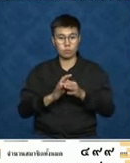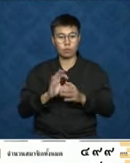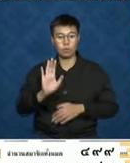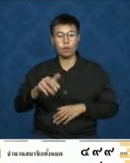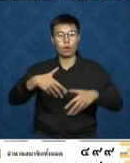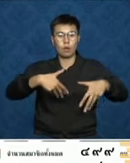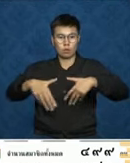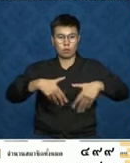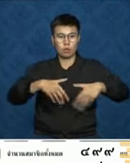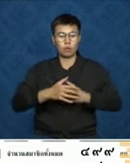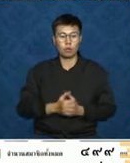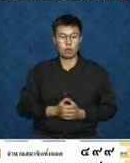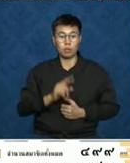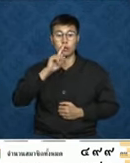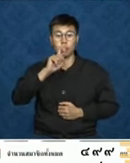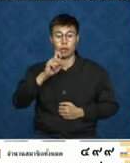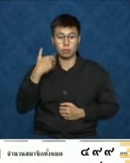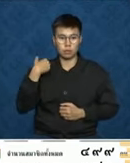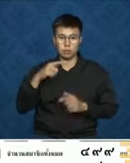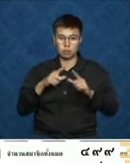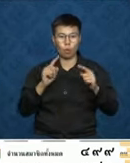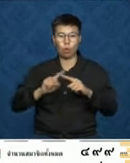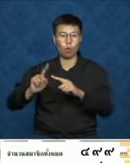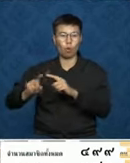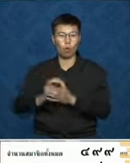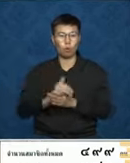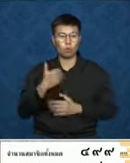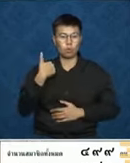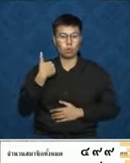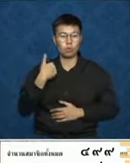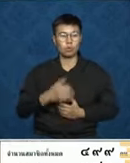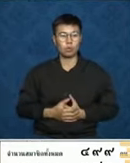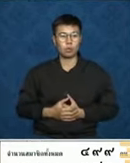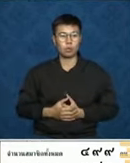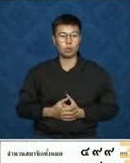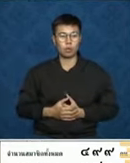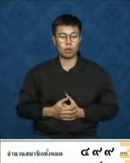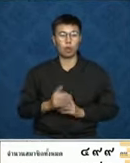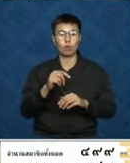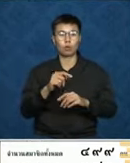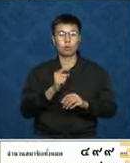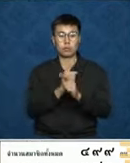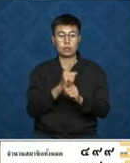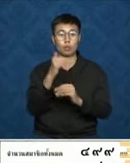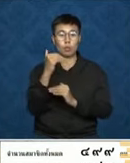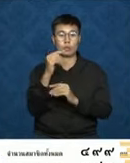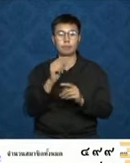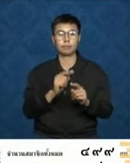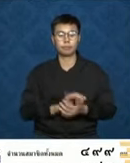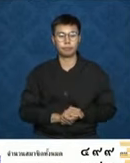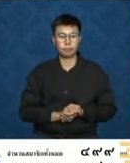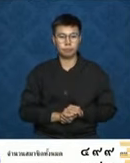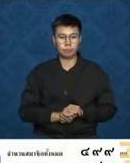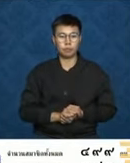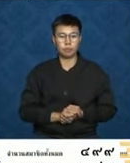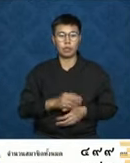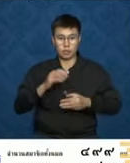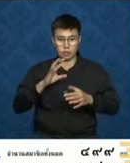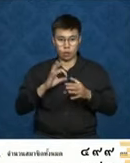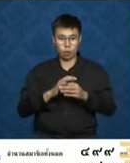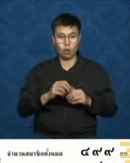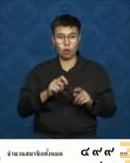รือสภาแห่งนี้หลายเรื่องครับขออนุญาตเอาเท่าที่เวลามีนะครับเรื่องแรกครับเรื่องราคา